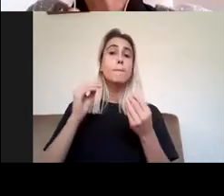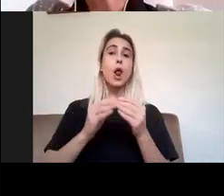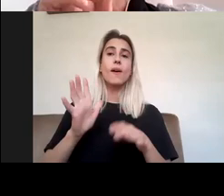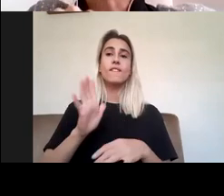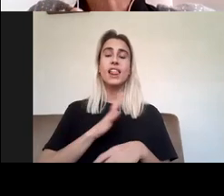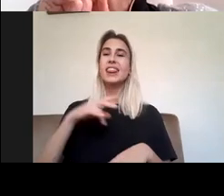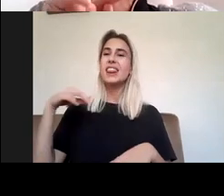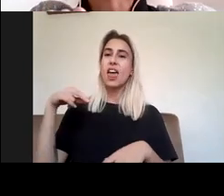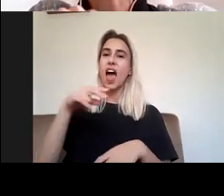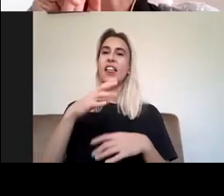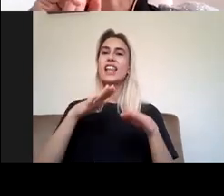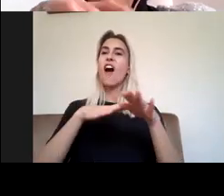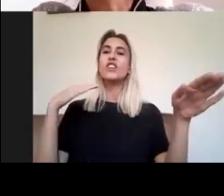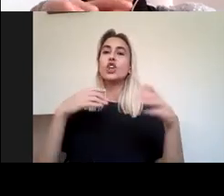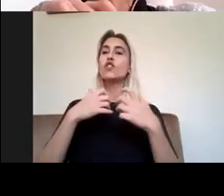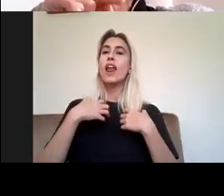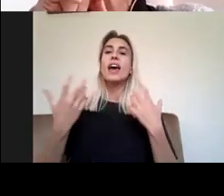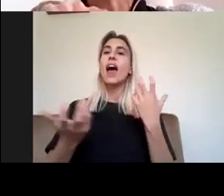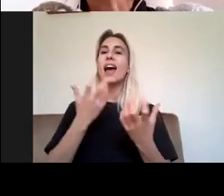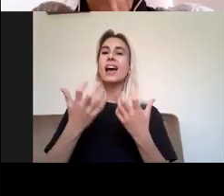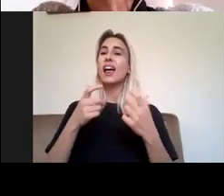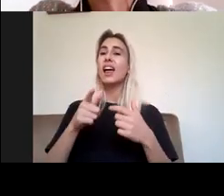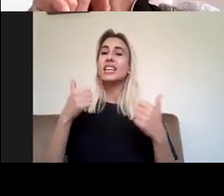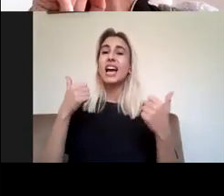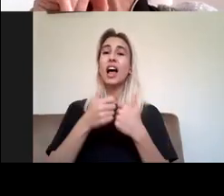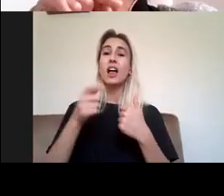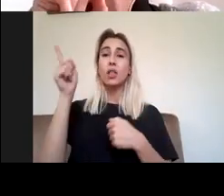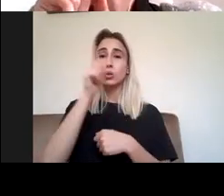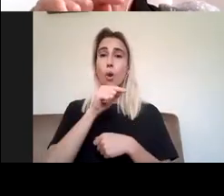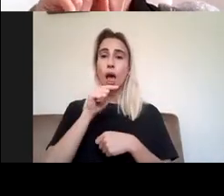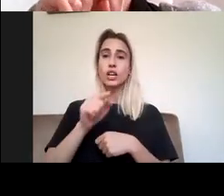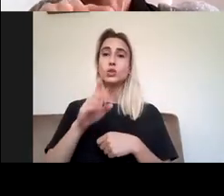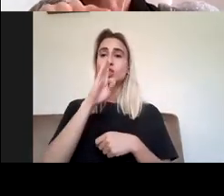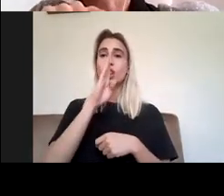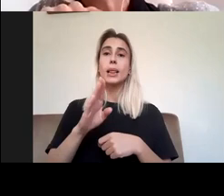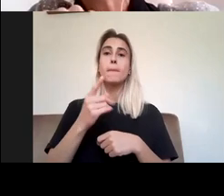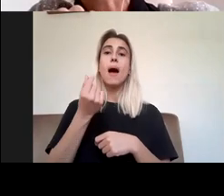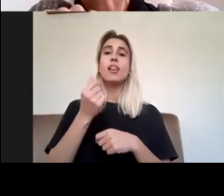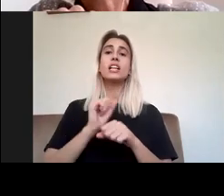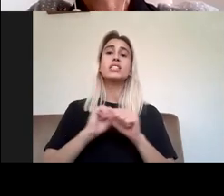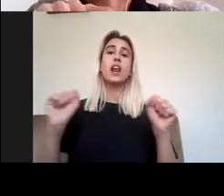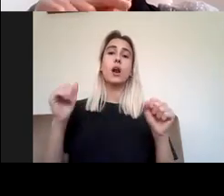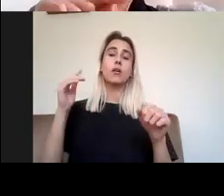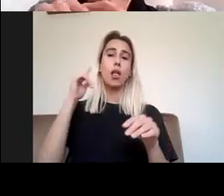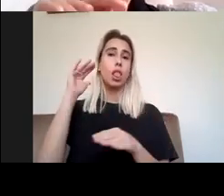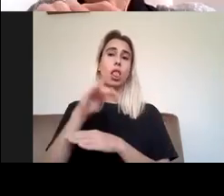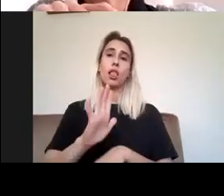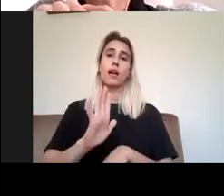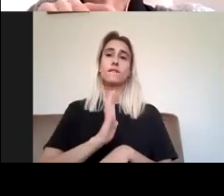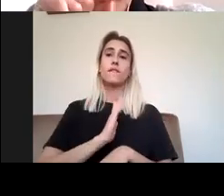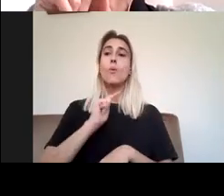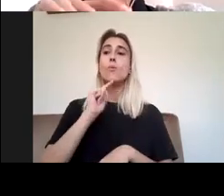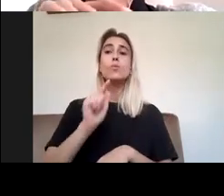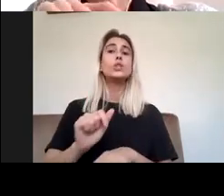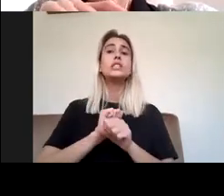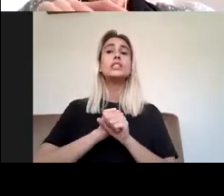ve trafik güvenliğinden kaynaklanan kazalardan dolayı çok ciddi maddi zararlara uğruyoruz. Ve bu